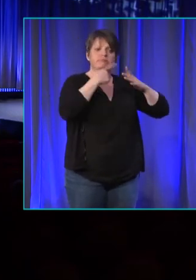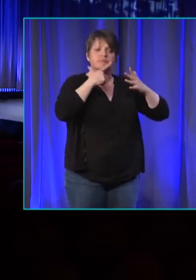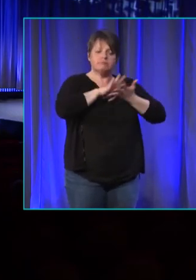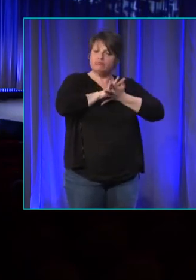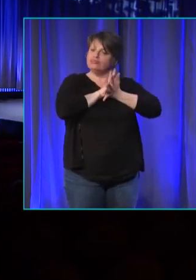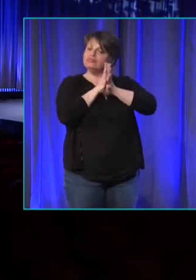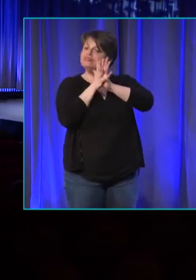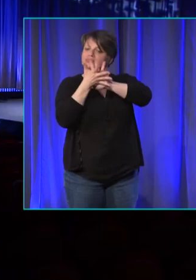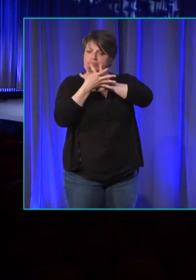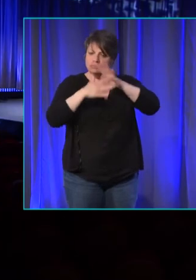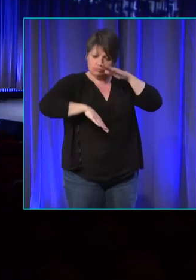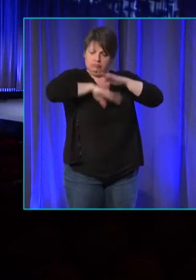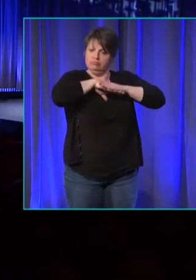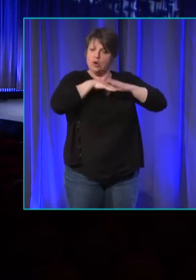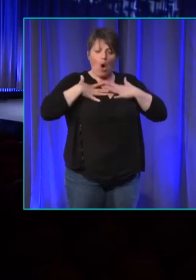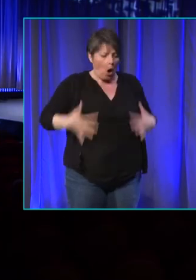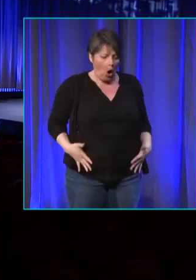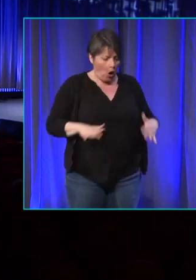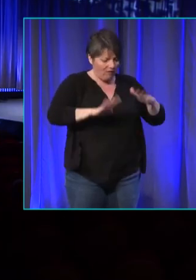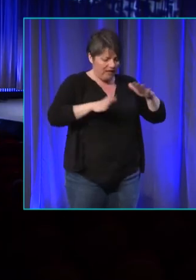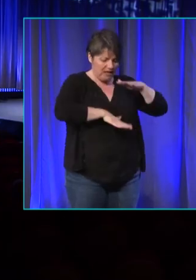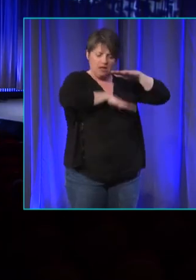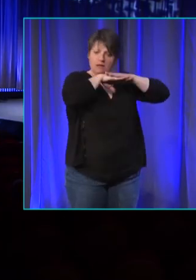subi cette transformation métabolique.